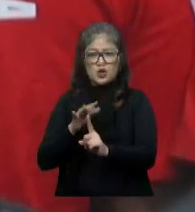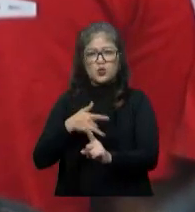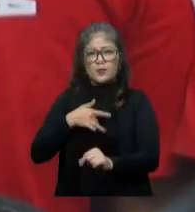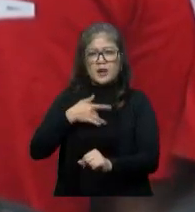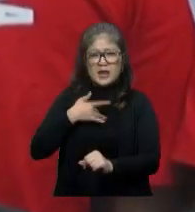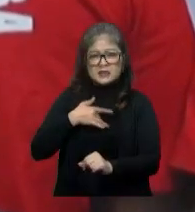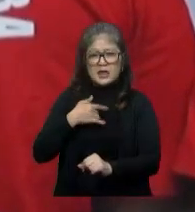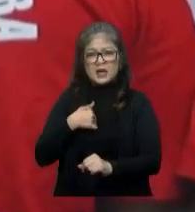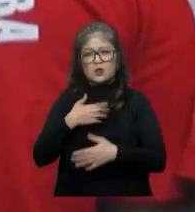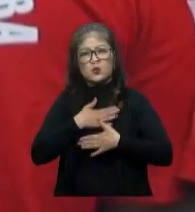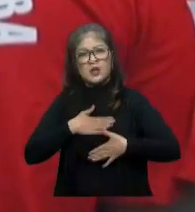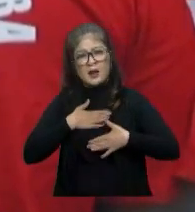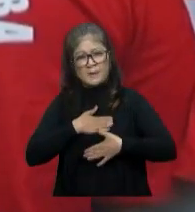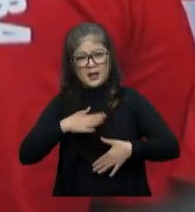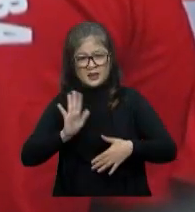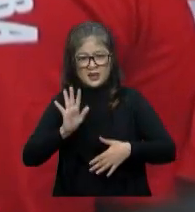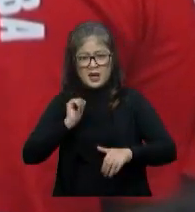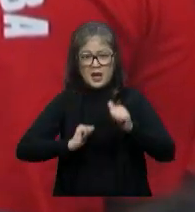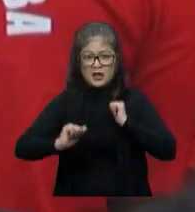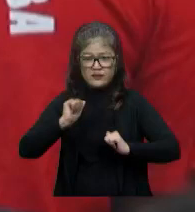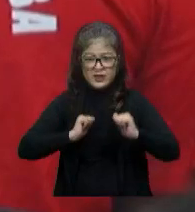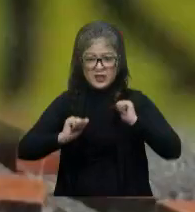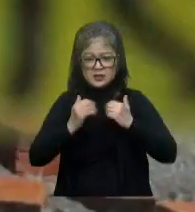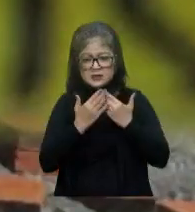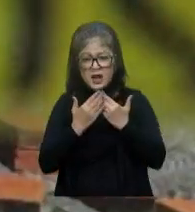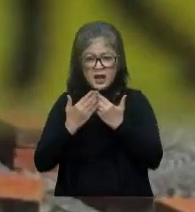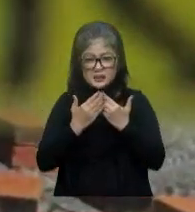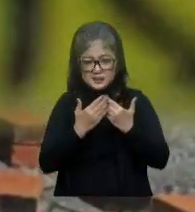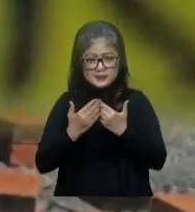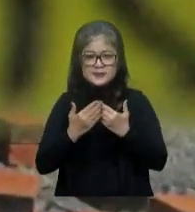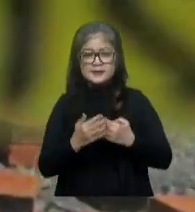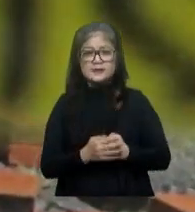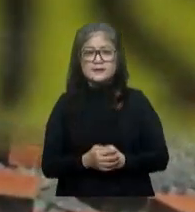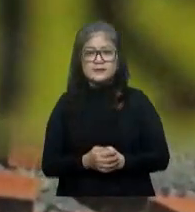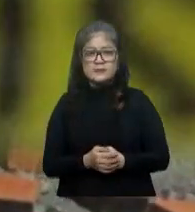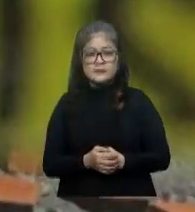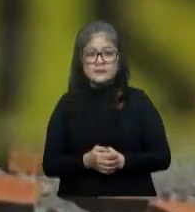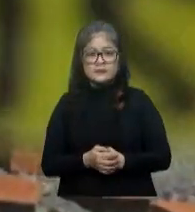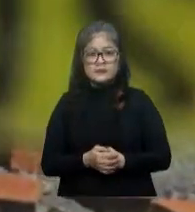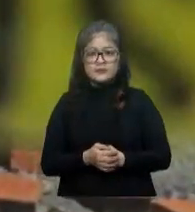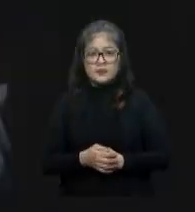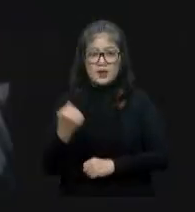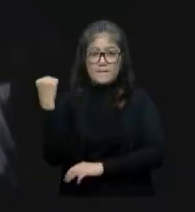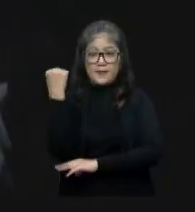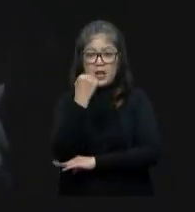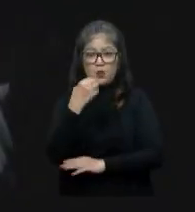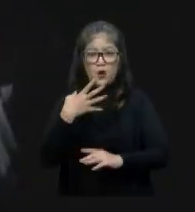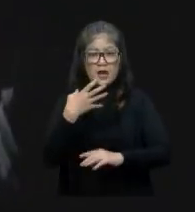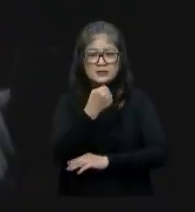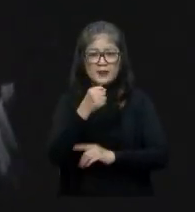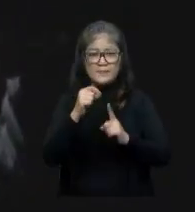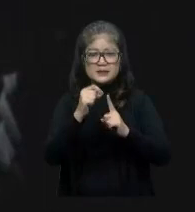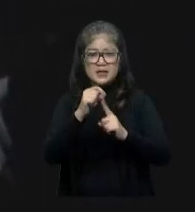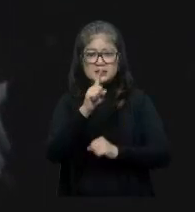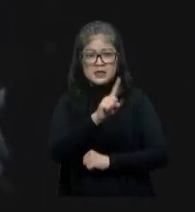tidak nyaman dengan kegiatan-kegiatan pengajian. Akibat perbuatannya, pelaku dijerat pasal 187